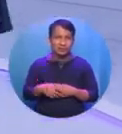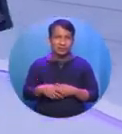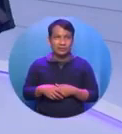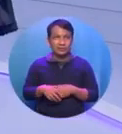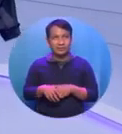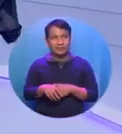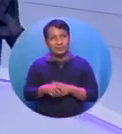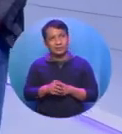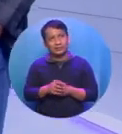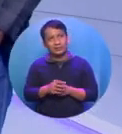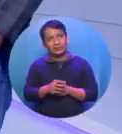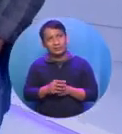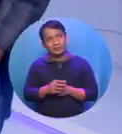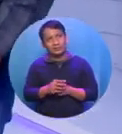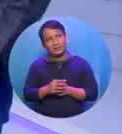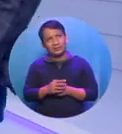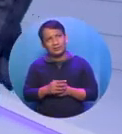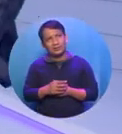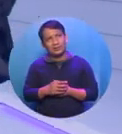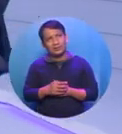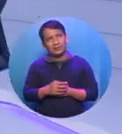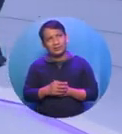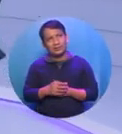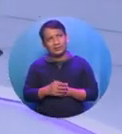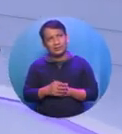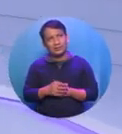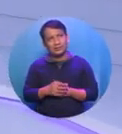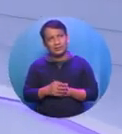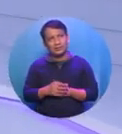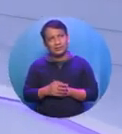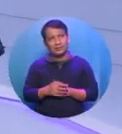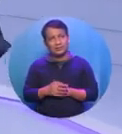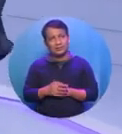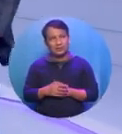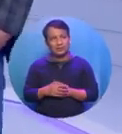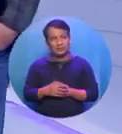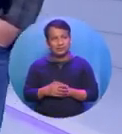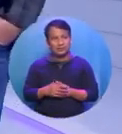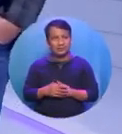Off. Ayun, nag-feedback.